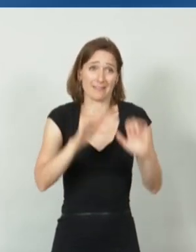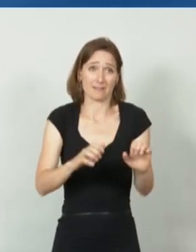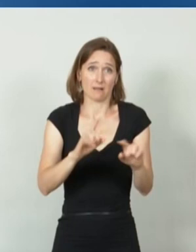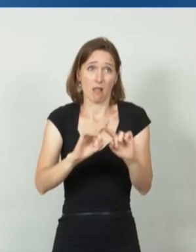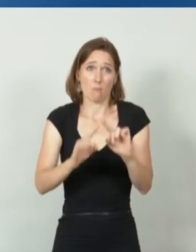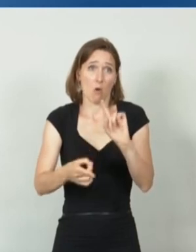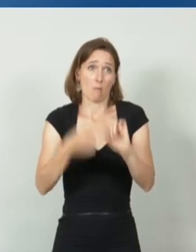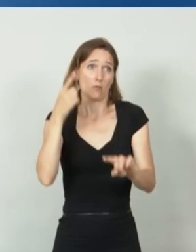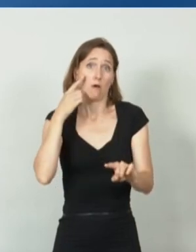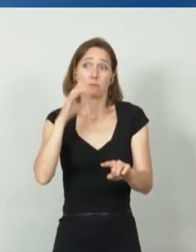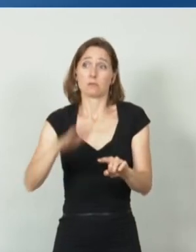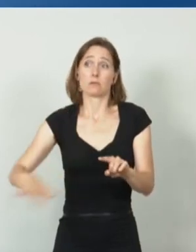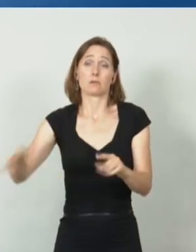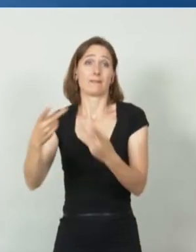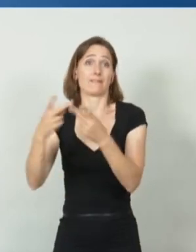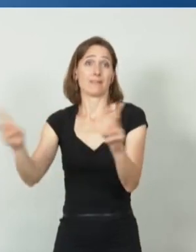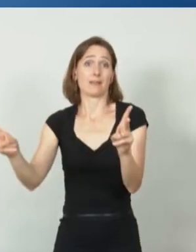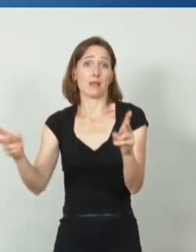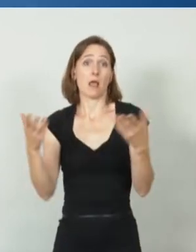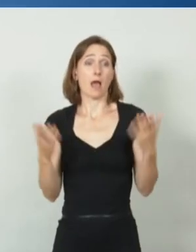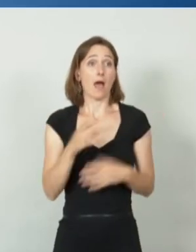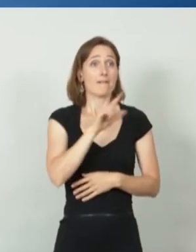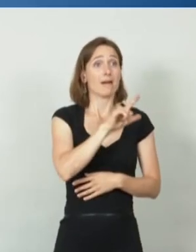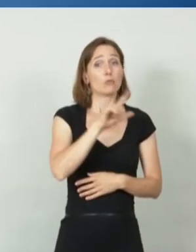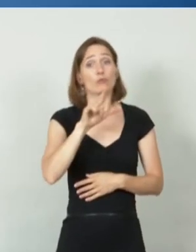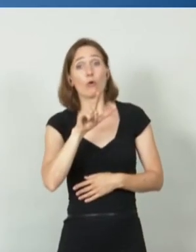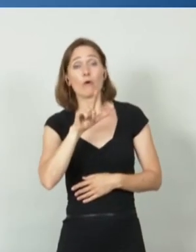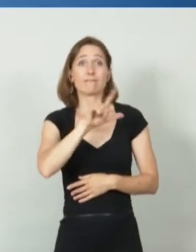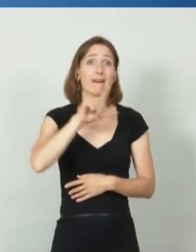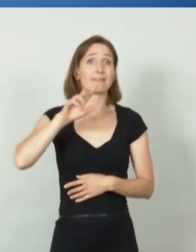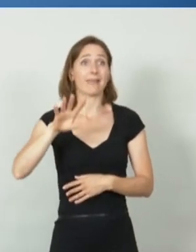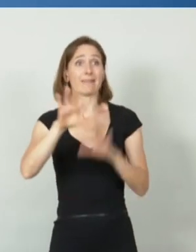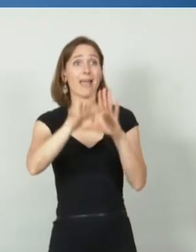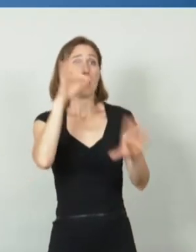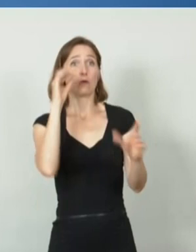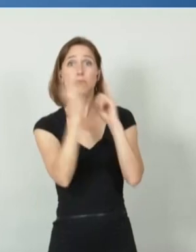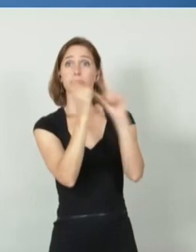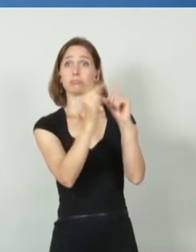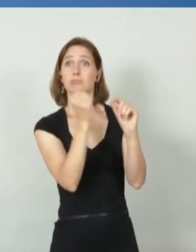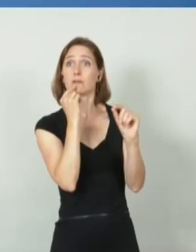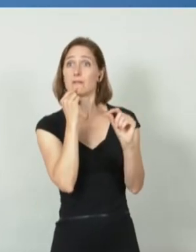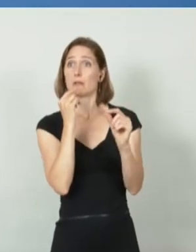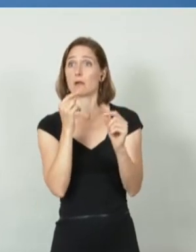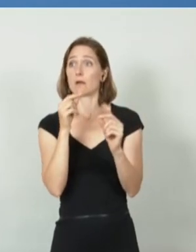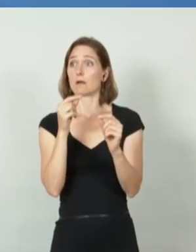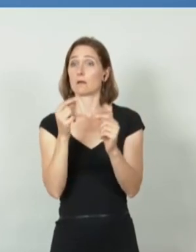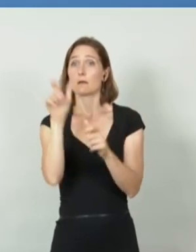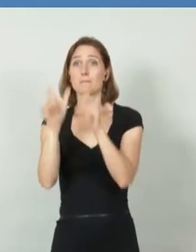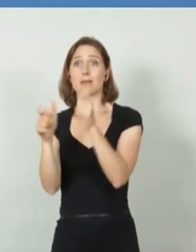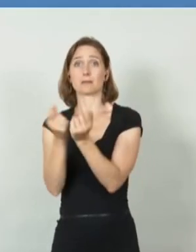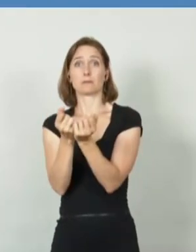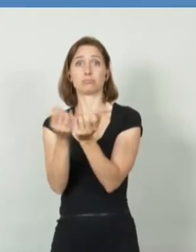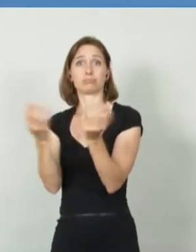pour la collectivité le fait qu'il y entre 22 et 24 élus de votre groupe qui donne pas le quorum ça devient quand même un peu embêtant et inquiétant et